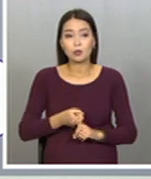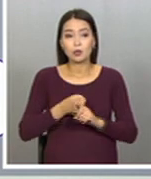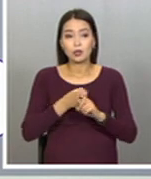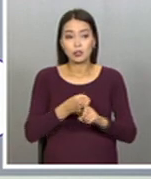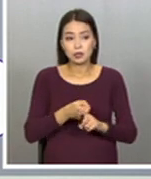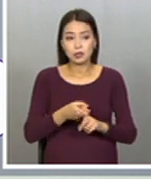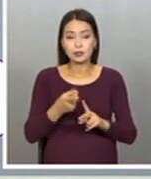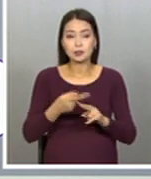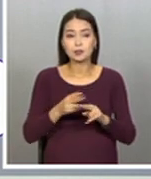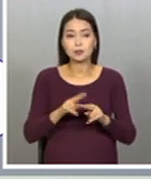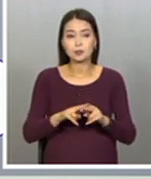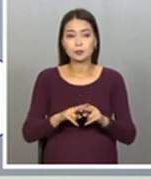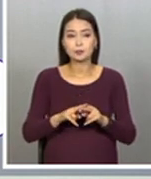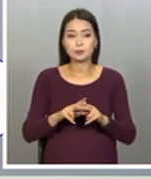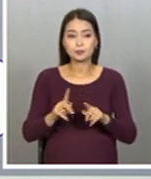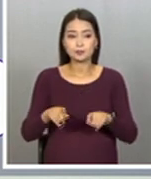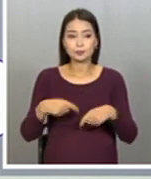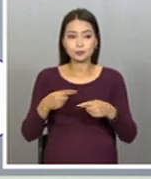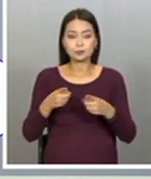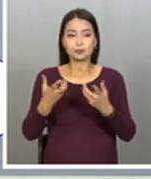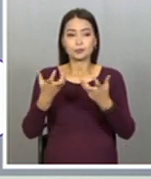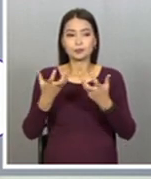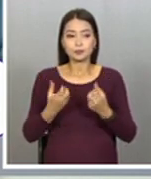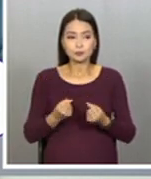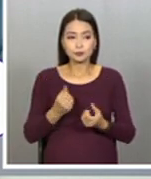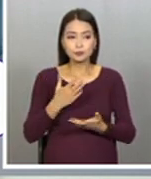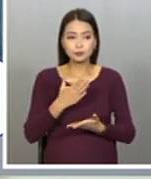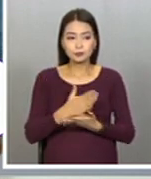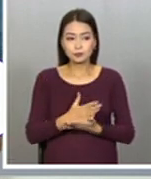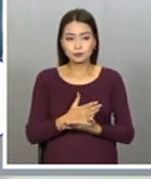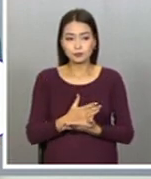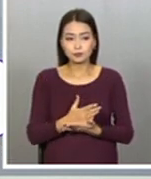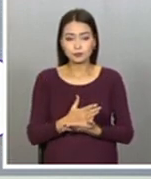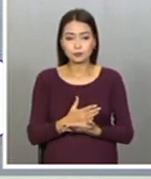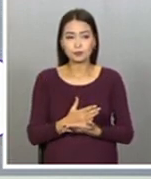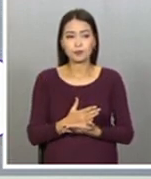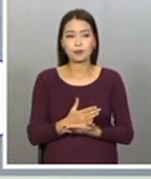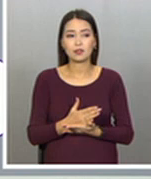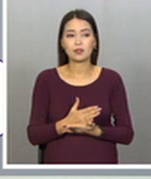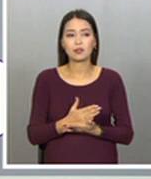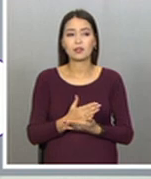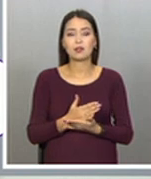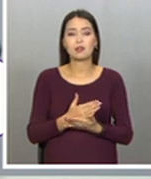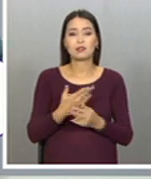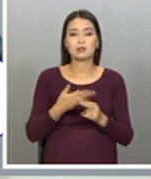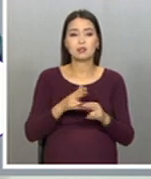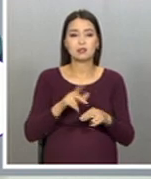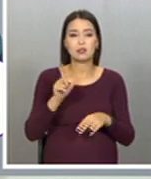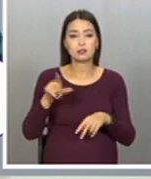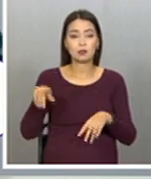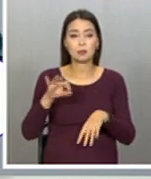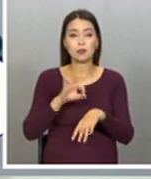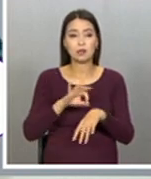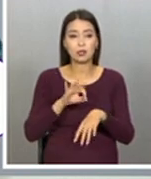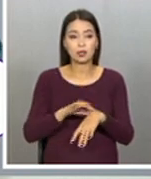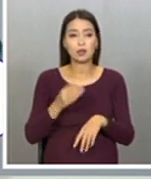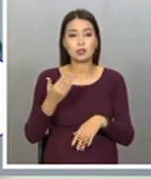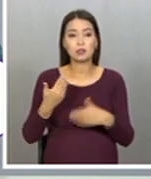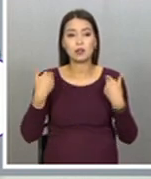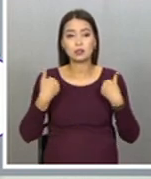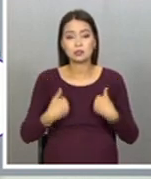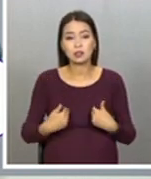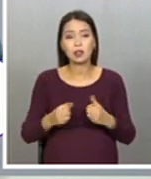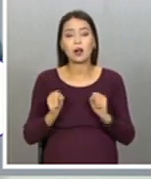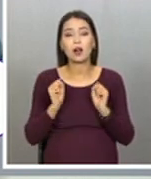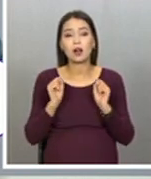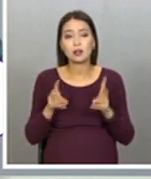арқылы қабылдауы мүмкін. Негізінде жұқпалы аурулардың адам ағзасына қалай және қандай